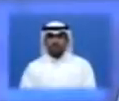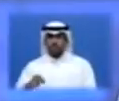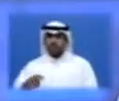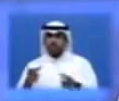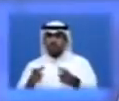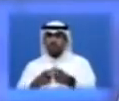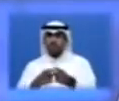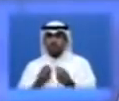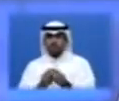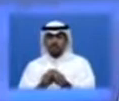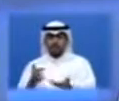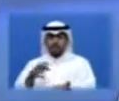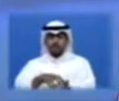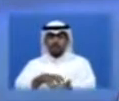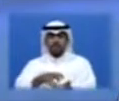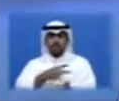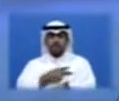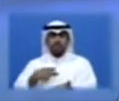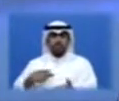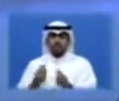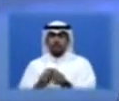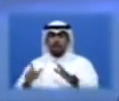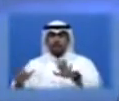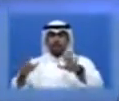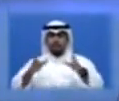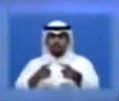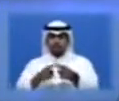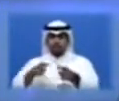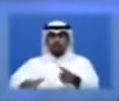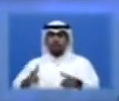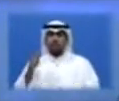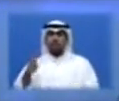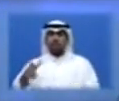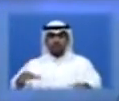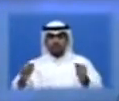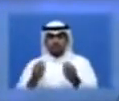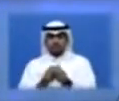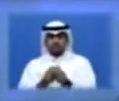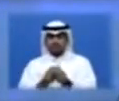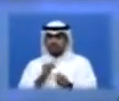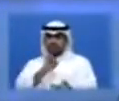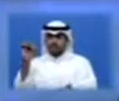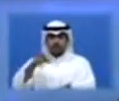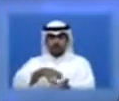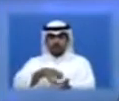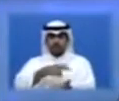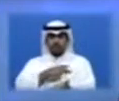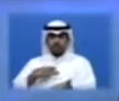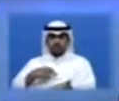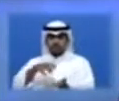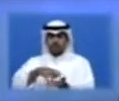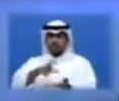عقد مجلس الوزراء اجتماعه الأسبوعي بعد ظهر اليوم بقاعة مجلس الوزراء بقصر